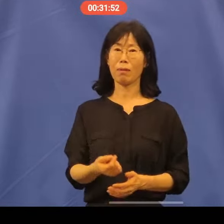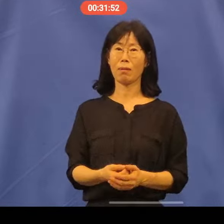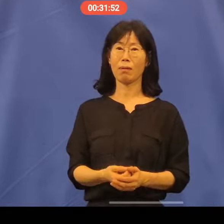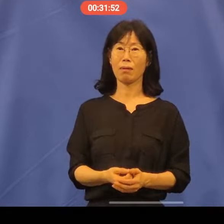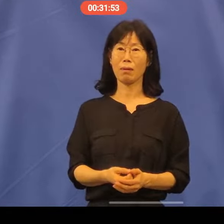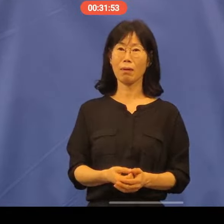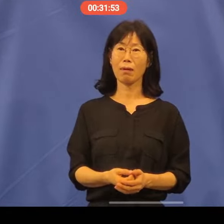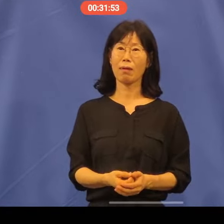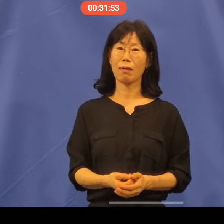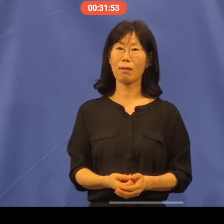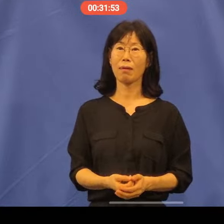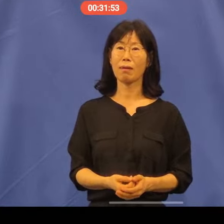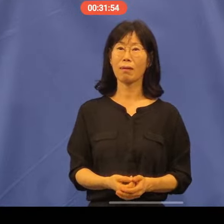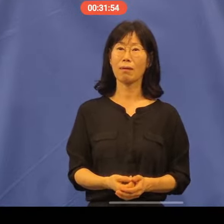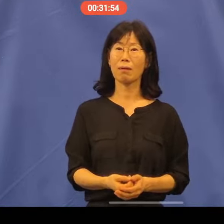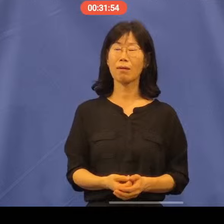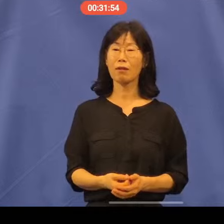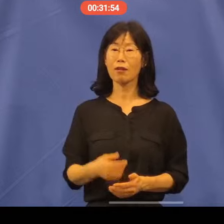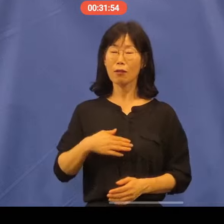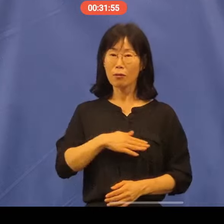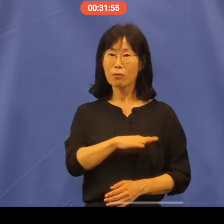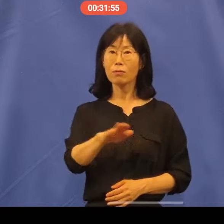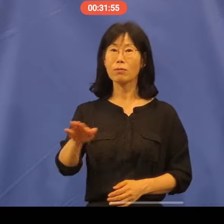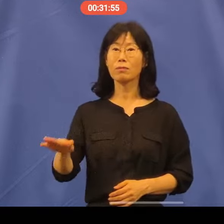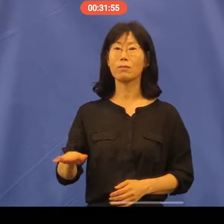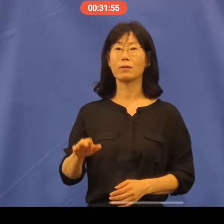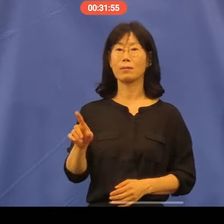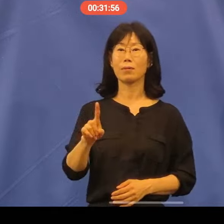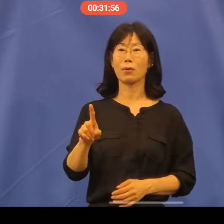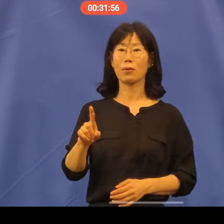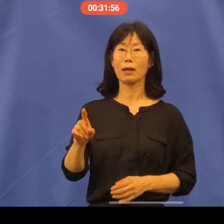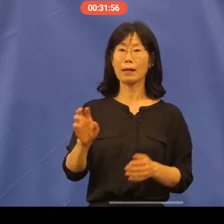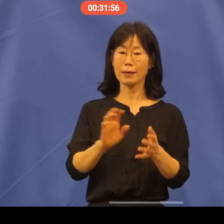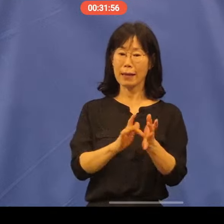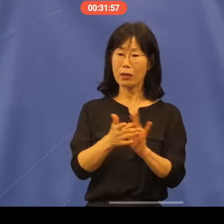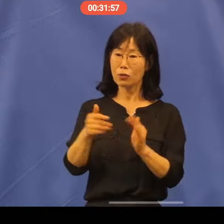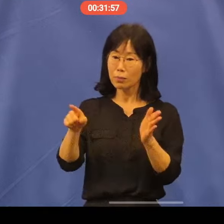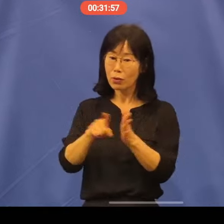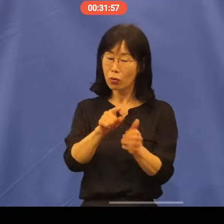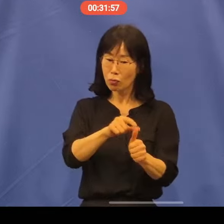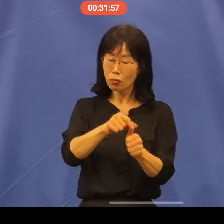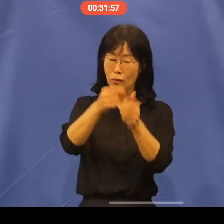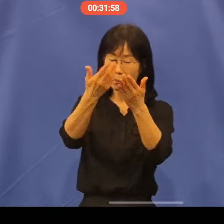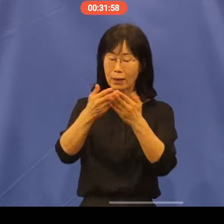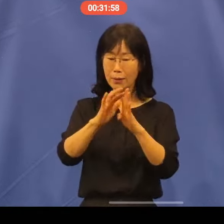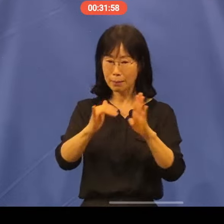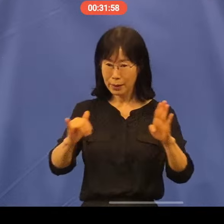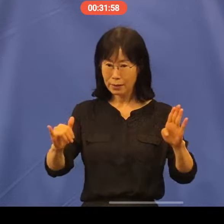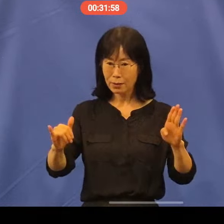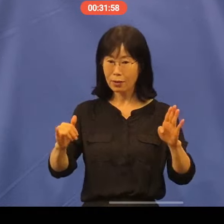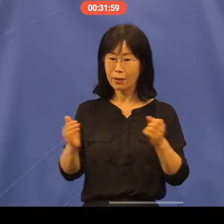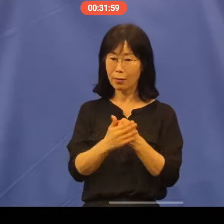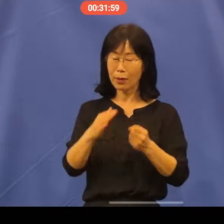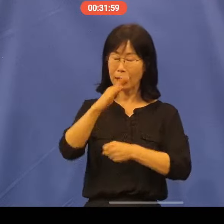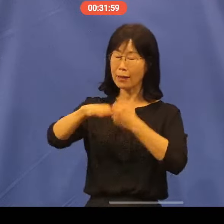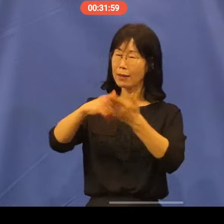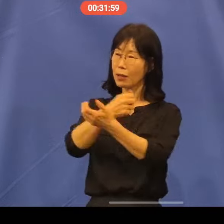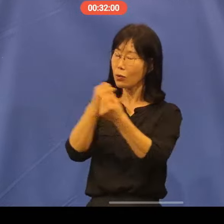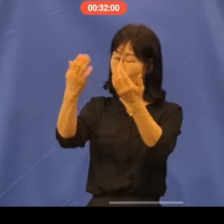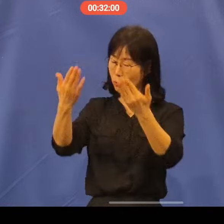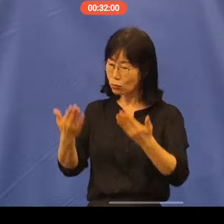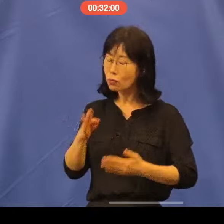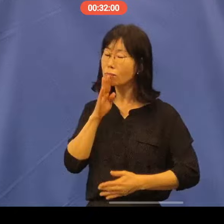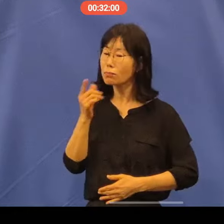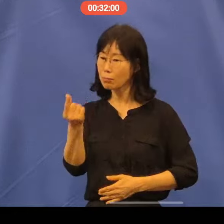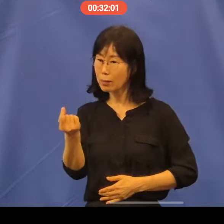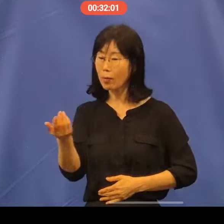그 죄가, 물론 우리는 예수 믿고 구원받은 백성으로서 용서하시지만 우리의 삶에